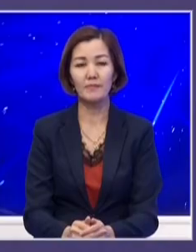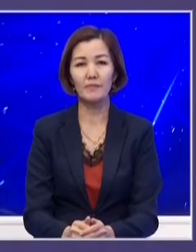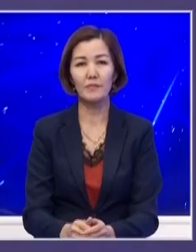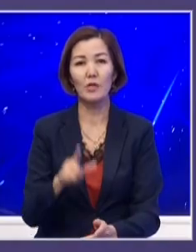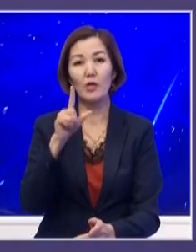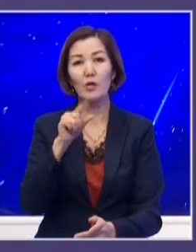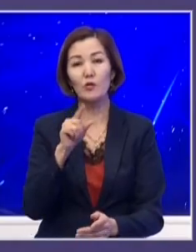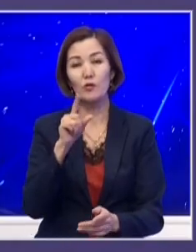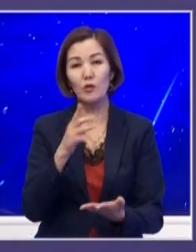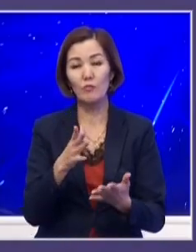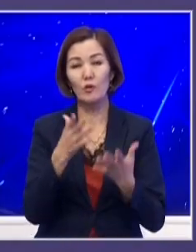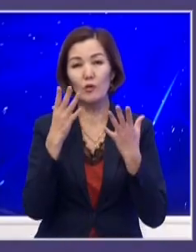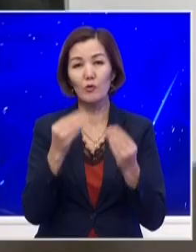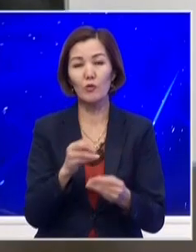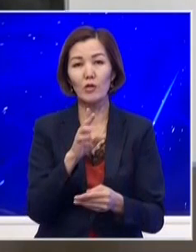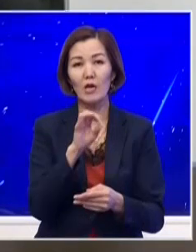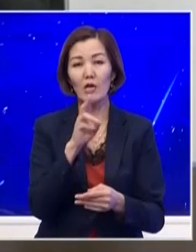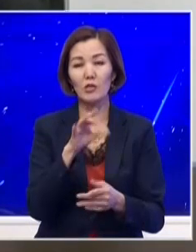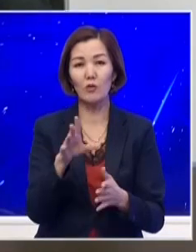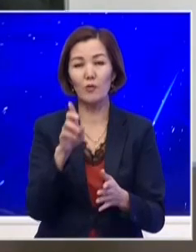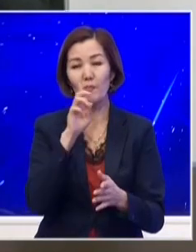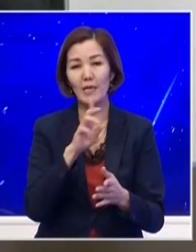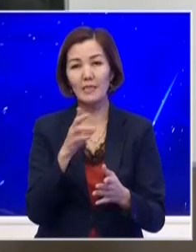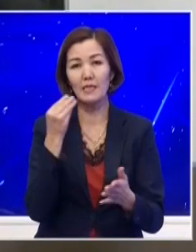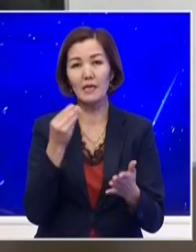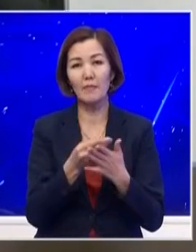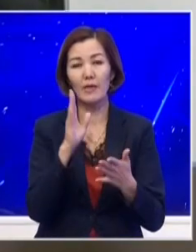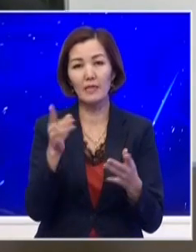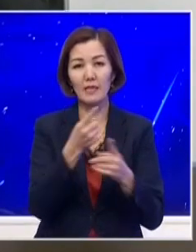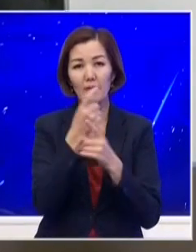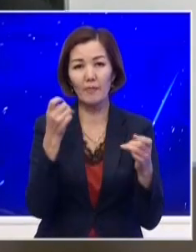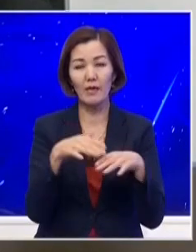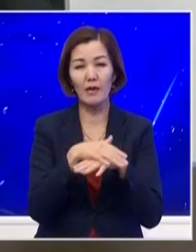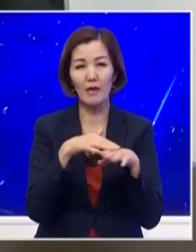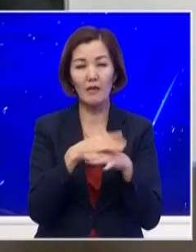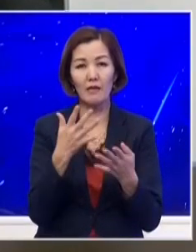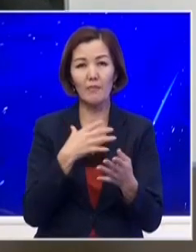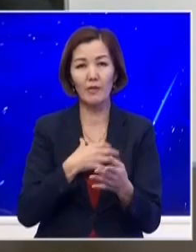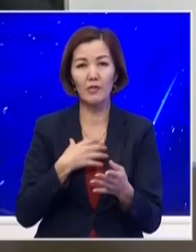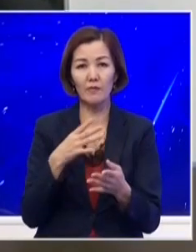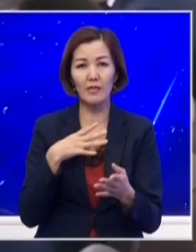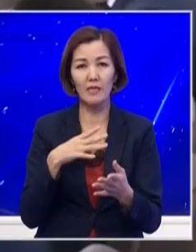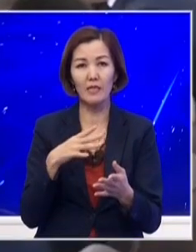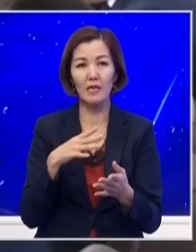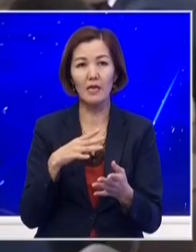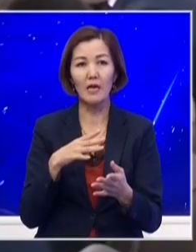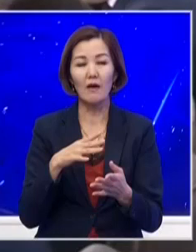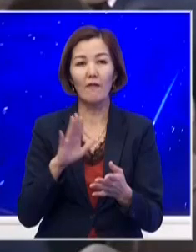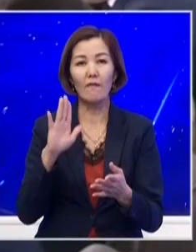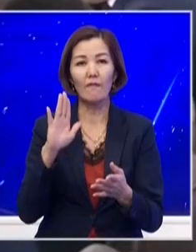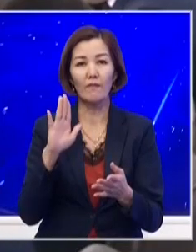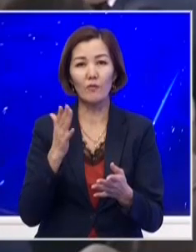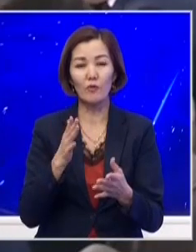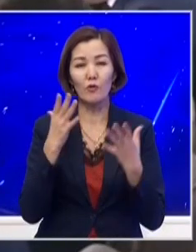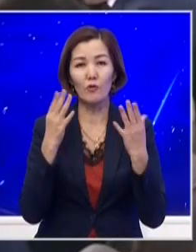Дүйсенбіде энергетика министрі Ақшолақ бензин бағасы қымбаттайды деп мәлімдеп халық көңілін түсіріп еді. Сейсенбіде қызметінен кетті.